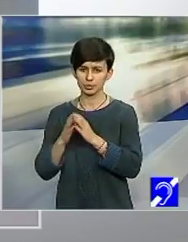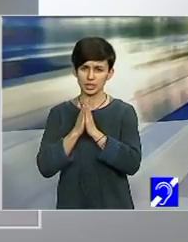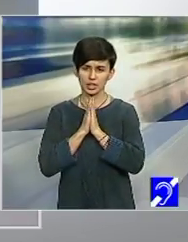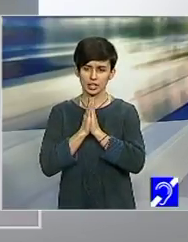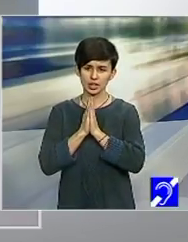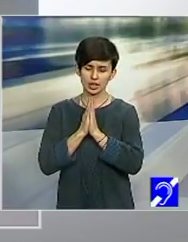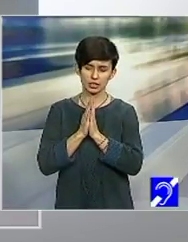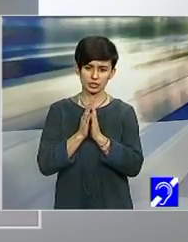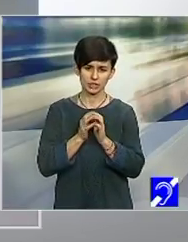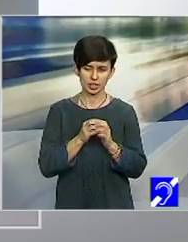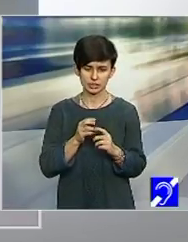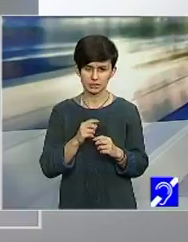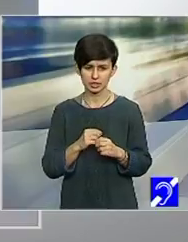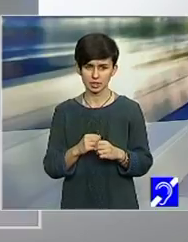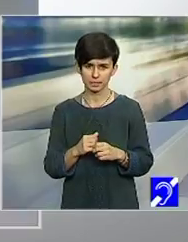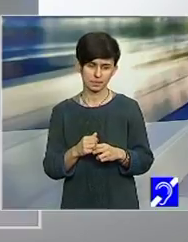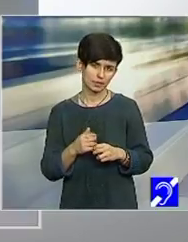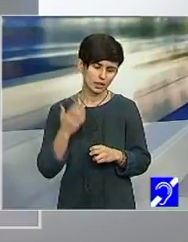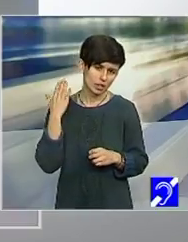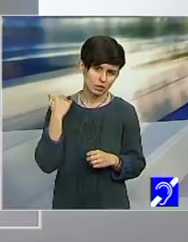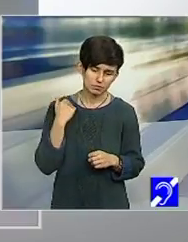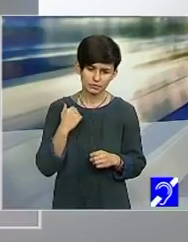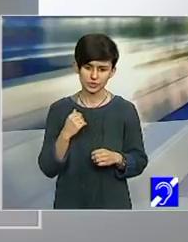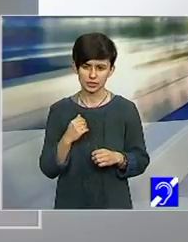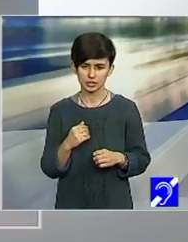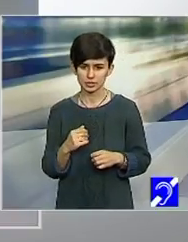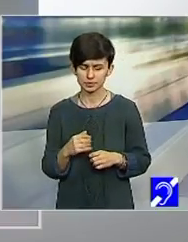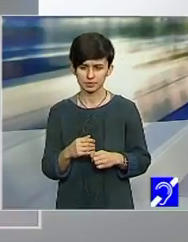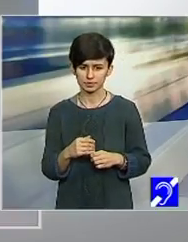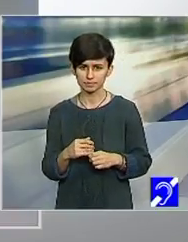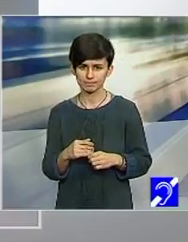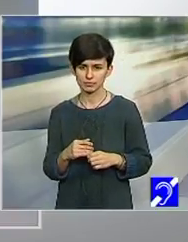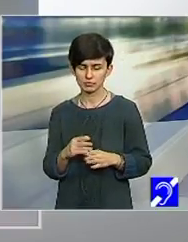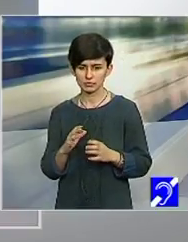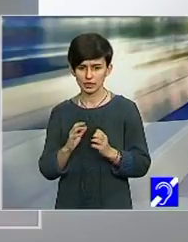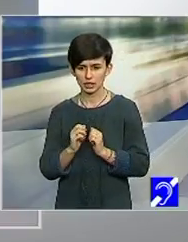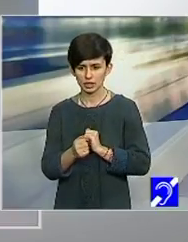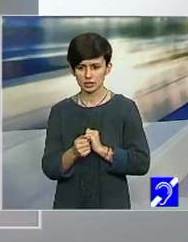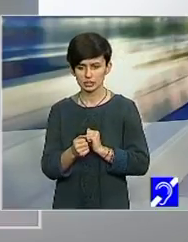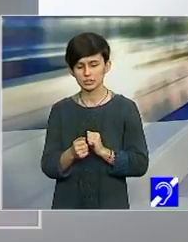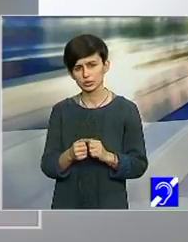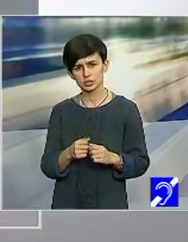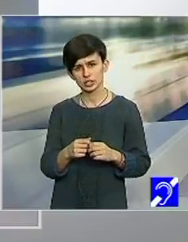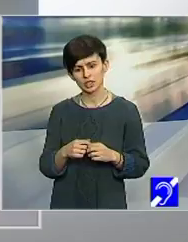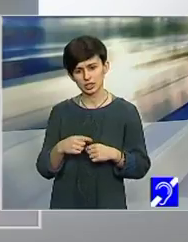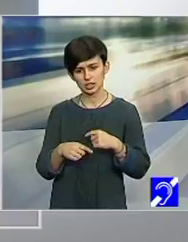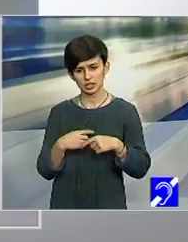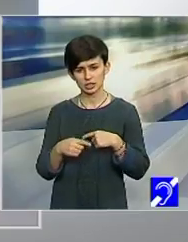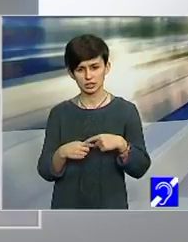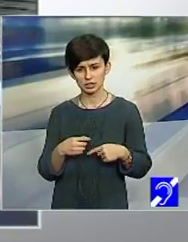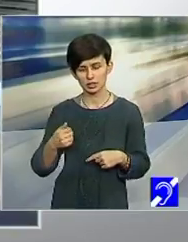la grupurile neoprotestante, au fost persecutate de către regimul Antonescu.